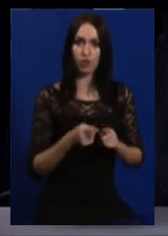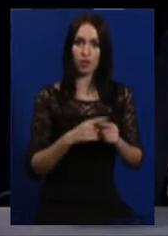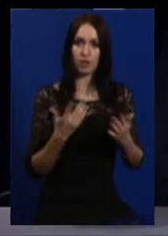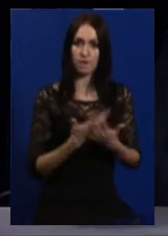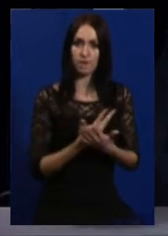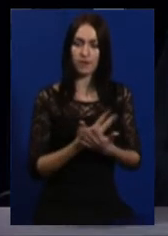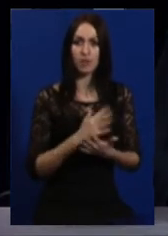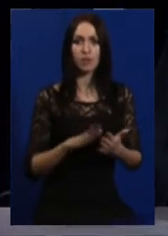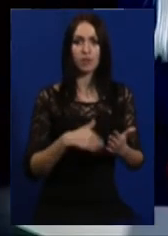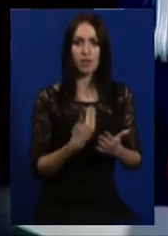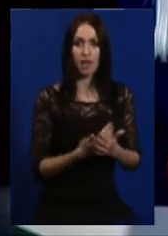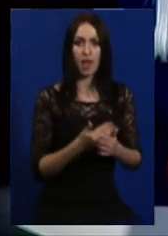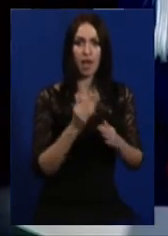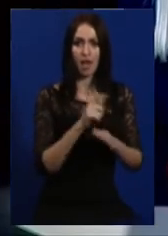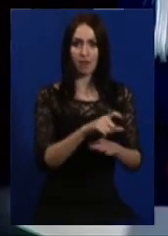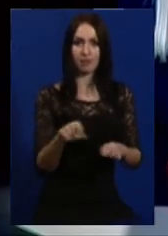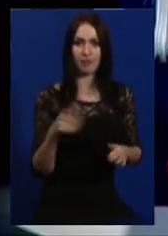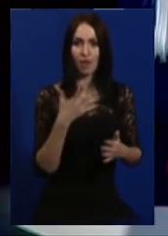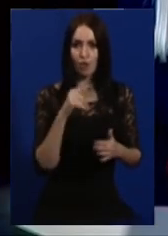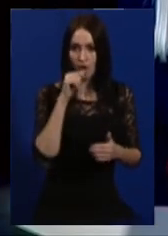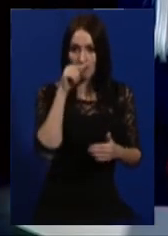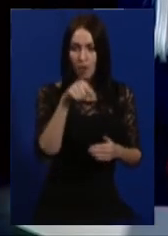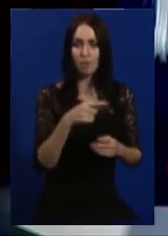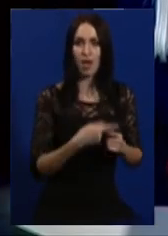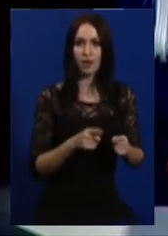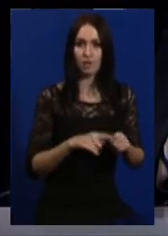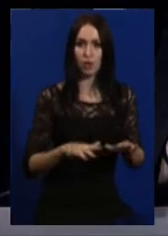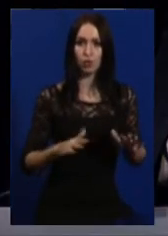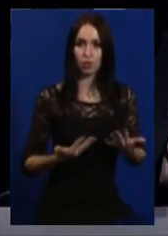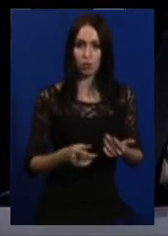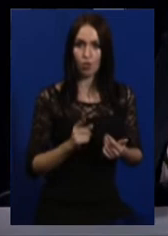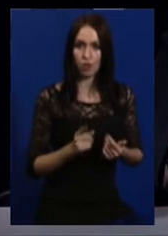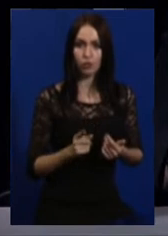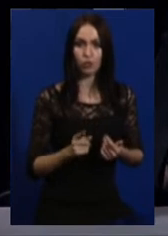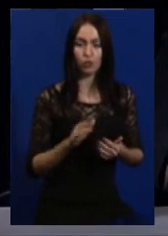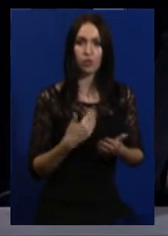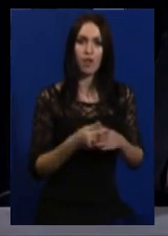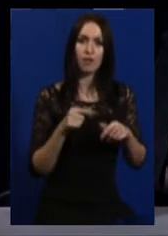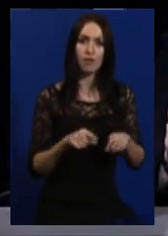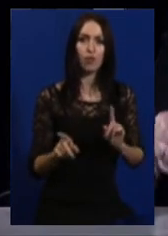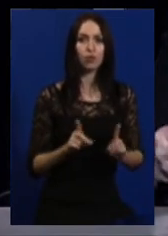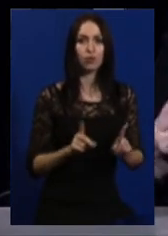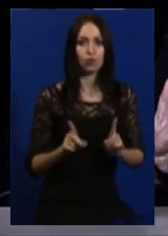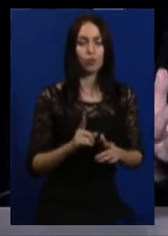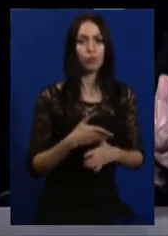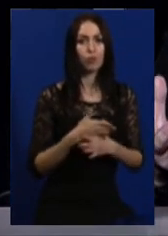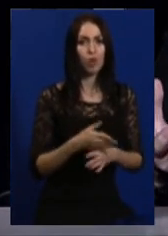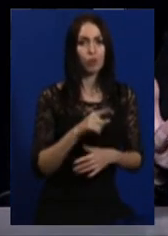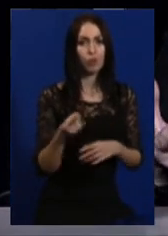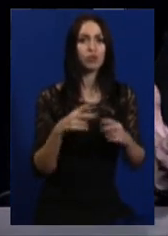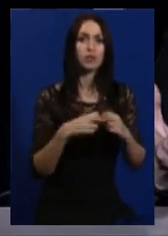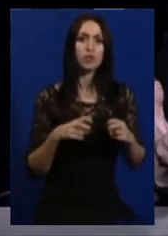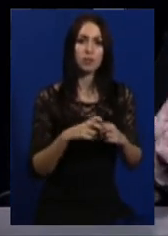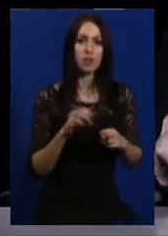как раз для этих ребят которые попали в эту ситуацию для того чтобы помочь им разобраться с